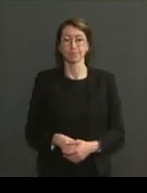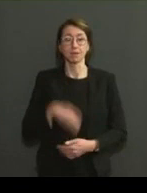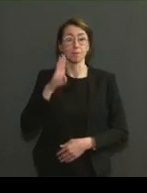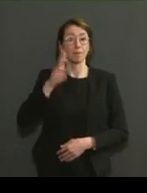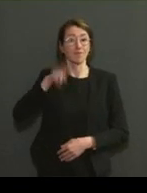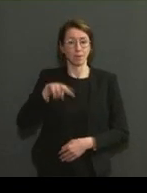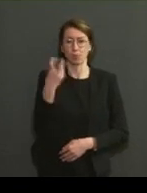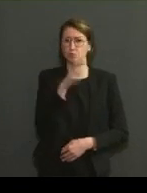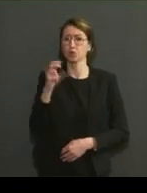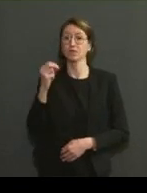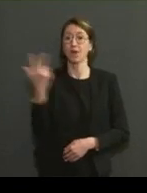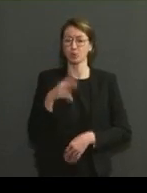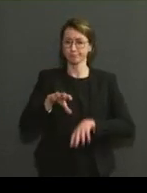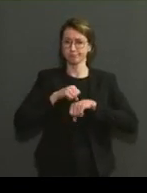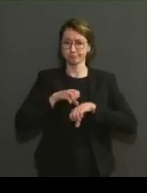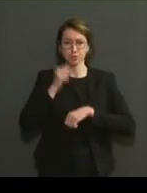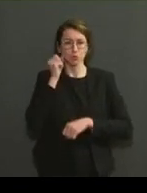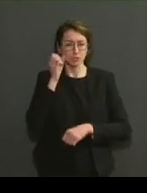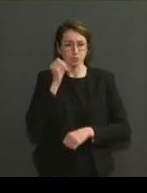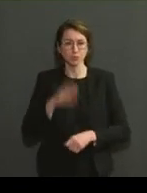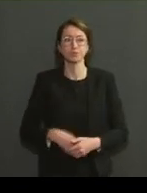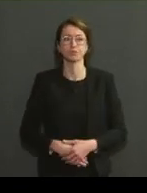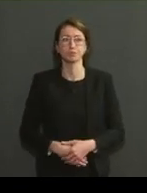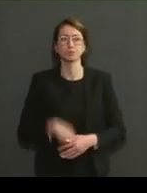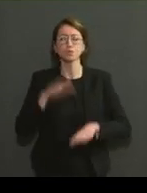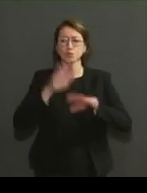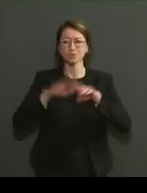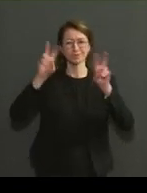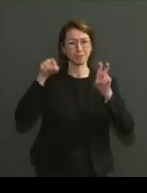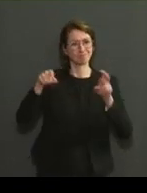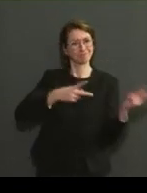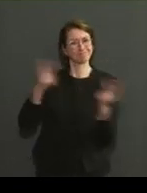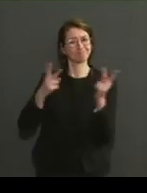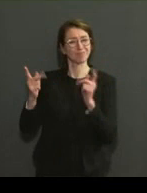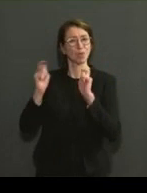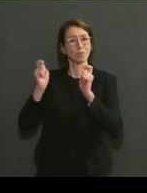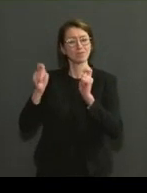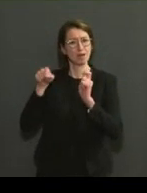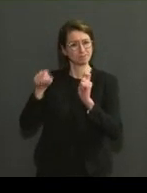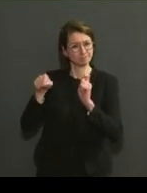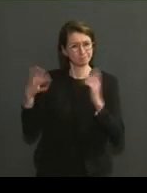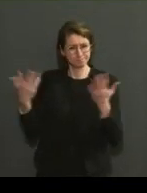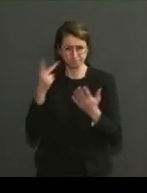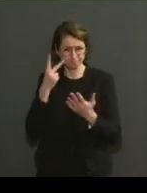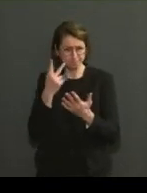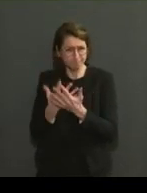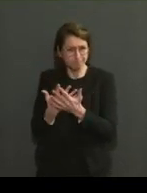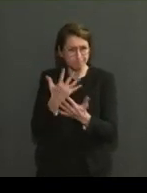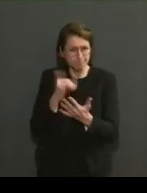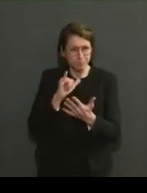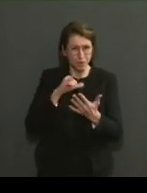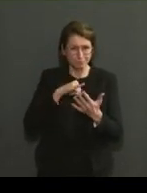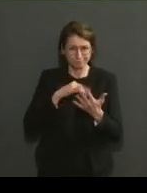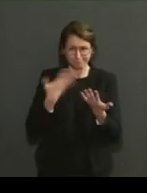Si on s'intéresse aux hospitalisations, elles semblent aussi, on l'a dit, stagner. Elles ne diminuent plus que